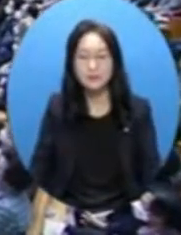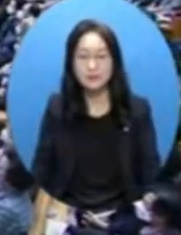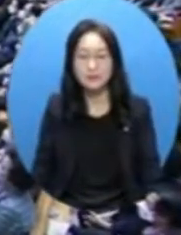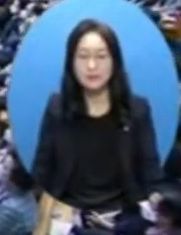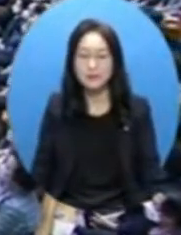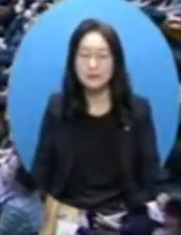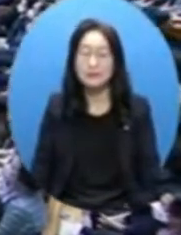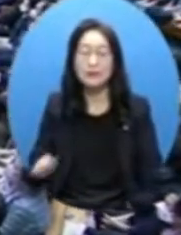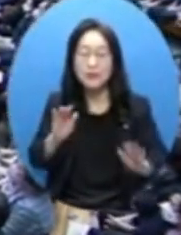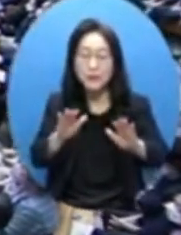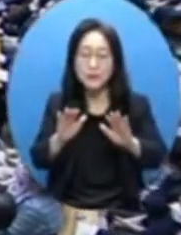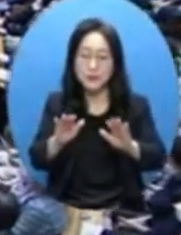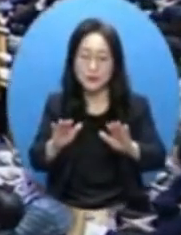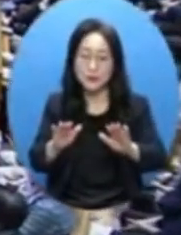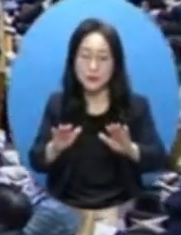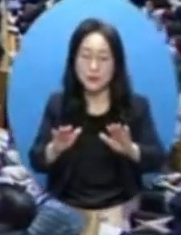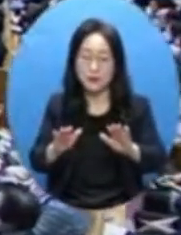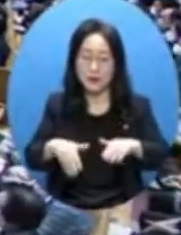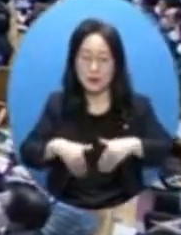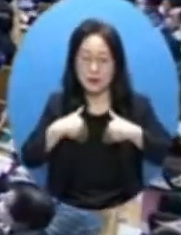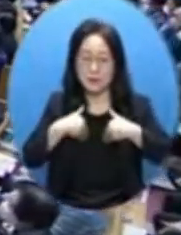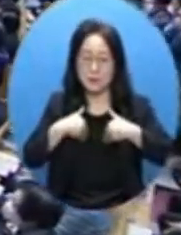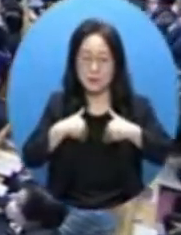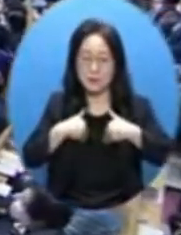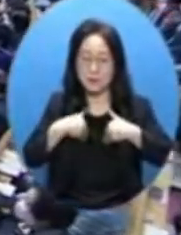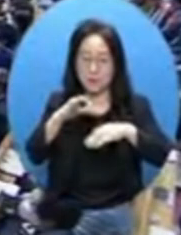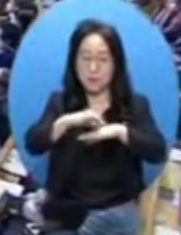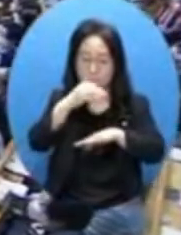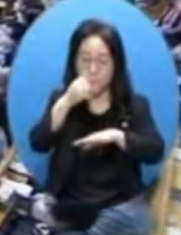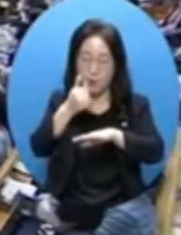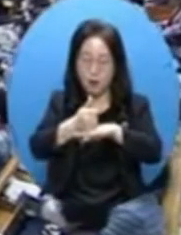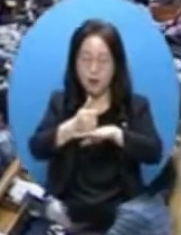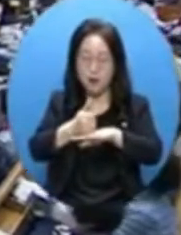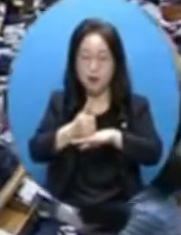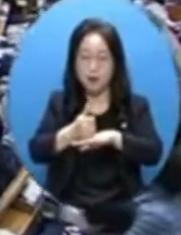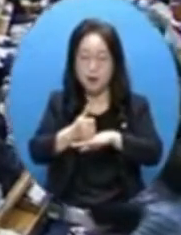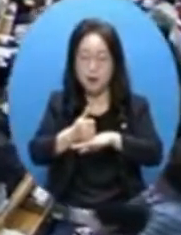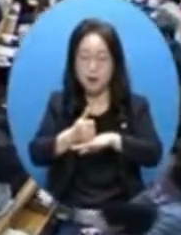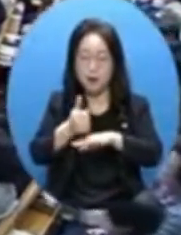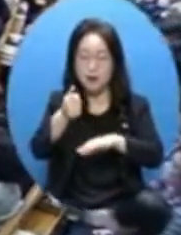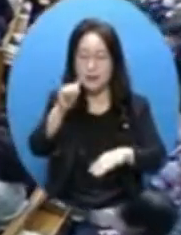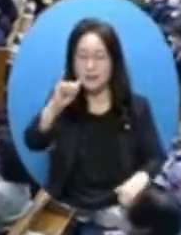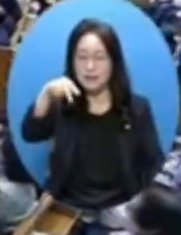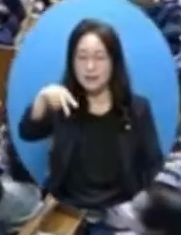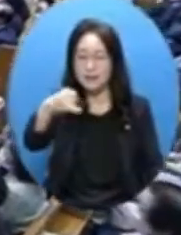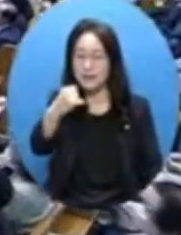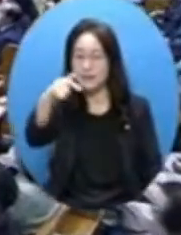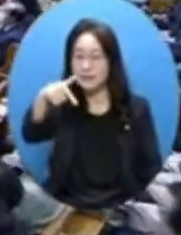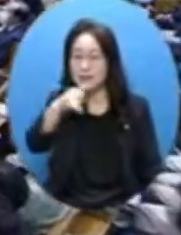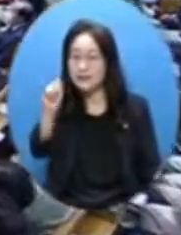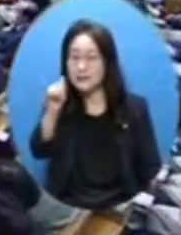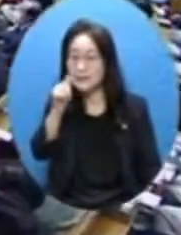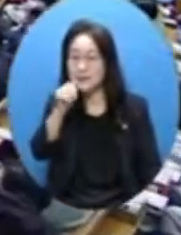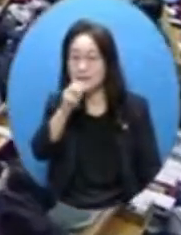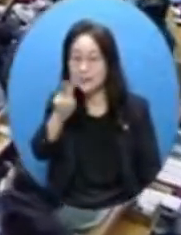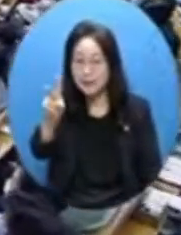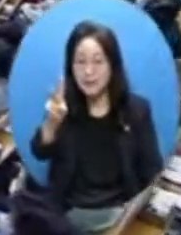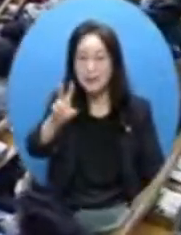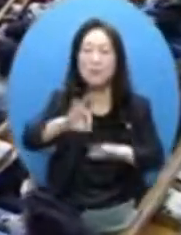오늘 말씀 보니까 남왕국 유다의 13대 왕인 히스기야 왕이 갑자기 죽음에